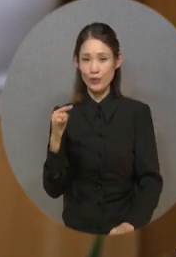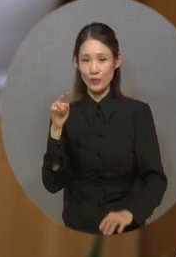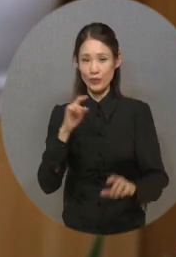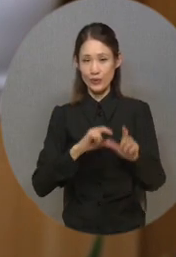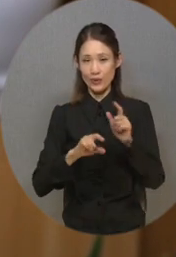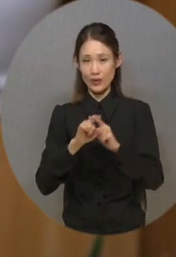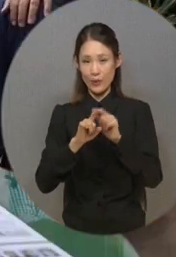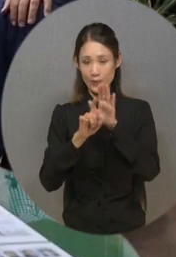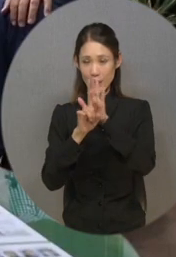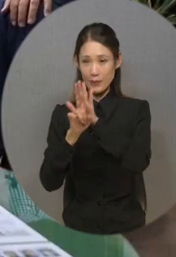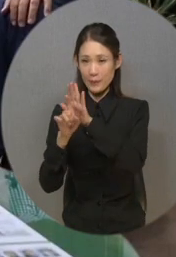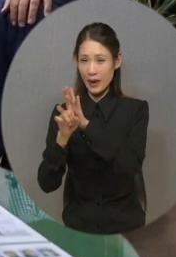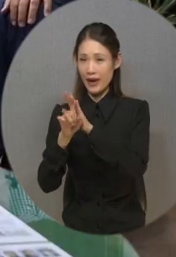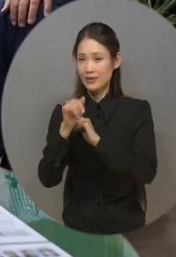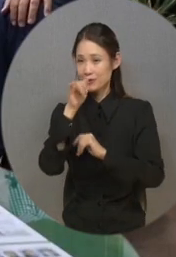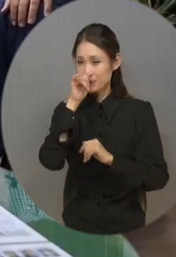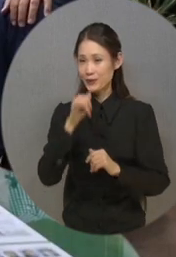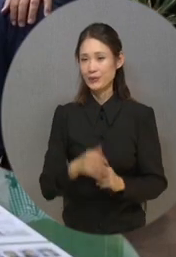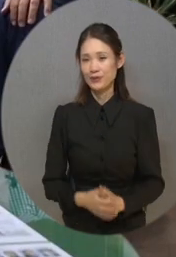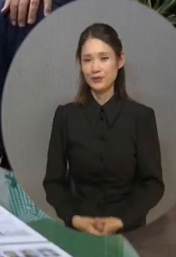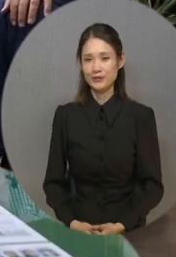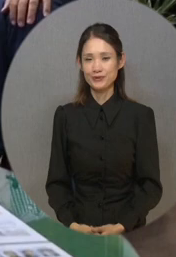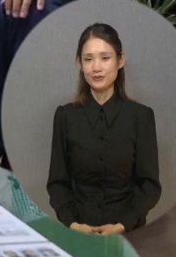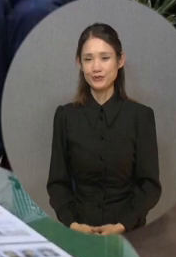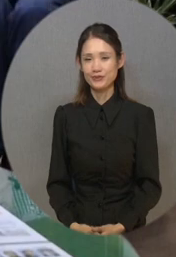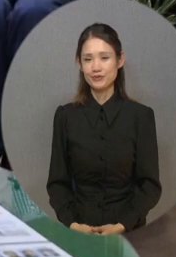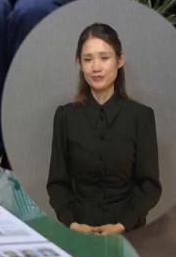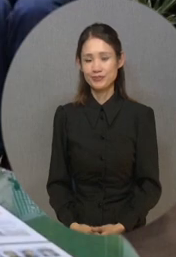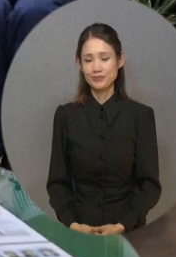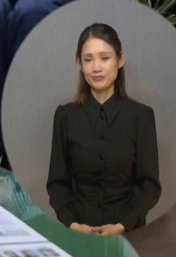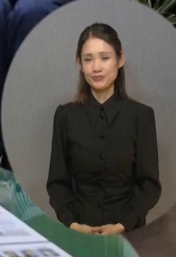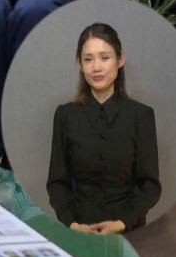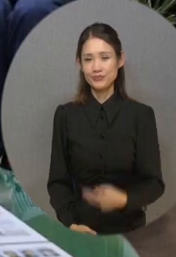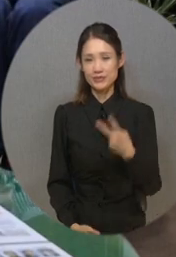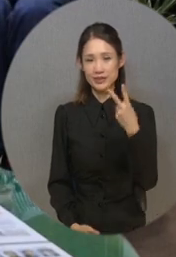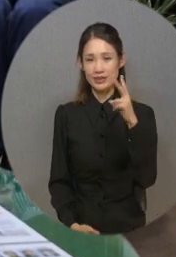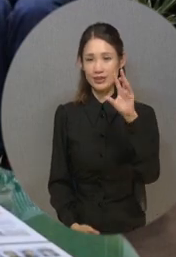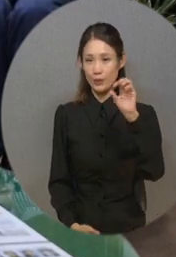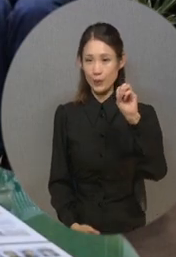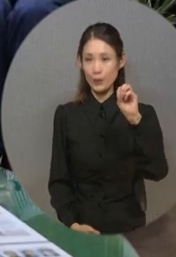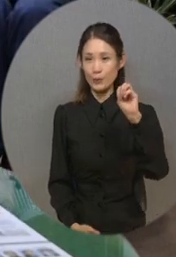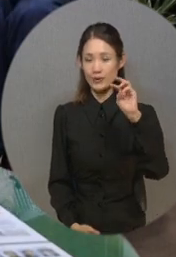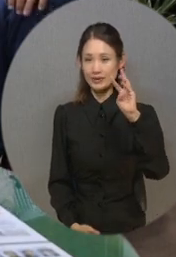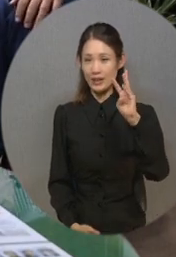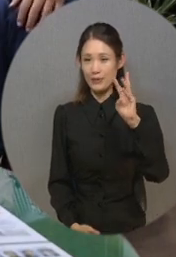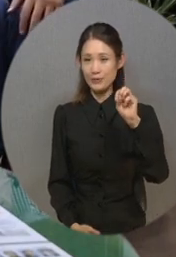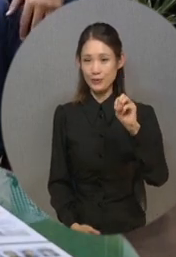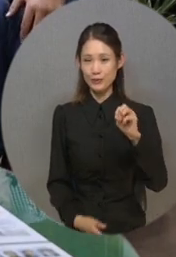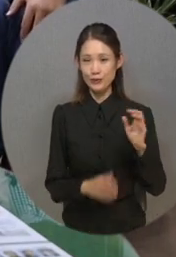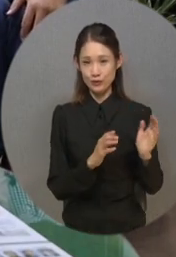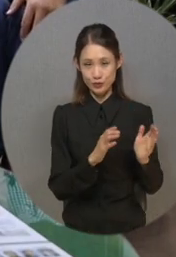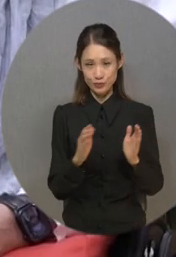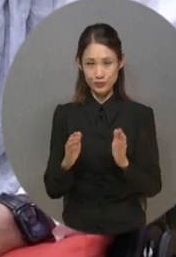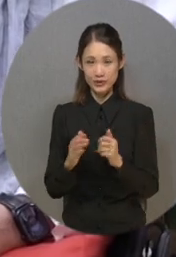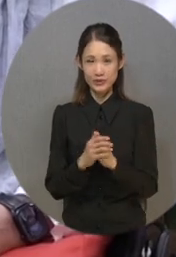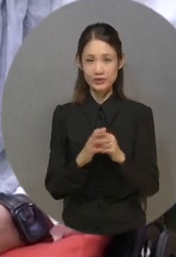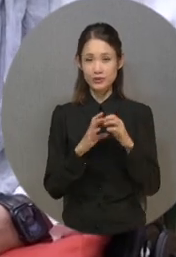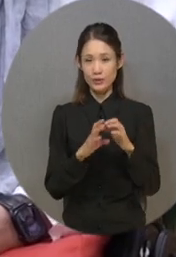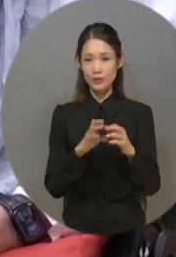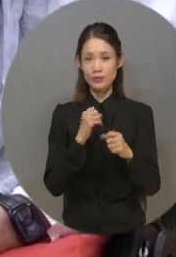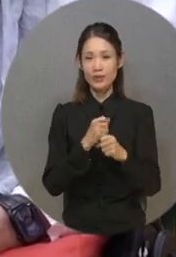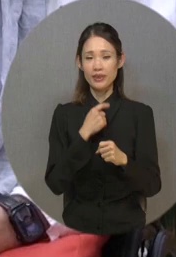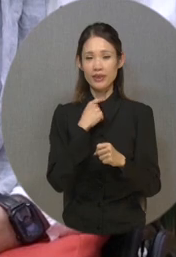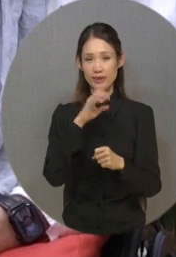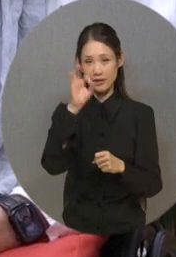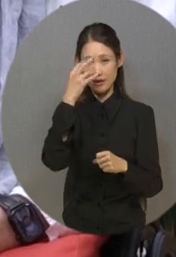될 것 같아요. 제 생각에는 지금 2030 부산 엑스포를 준비하시면서 네. 뭐 만들었던 노하우들이